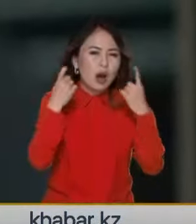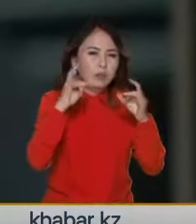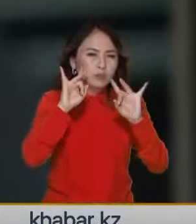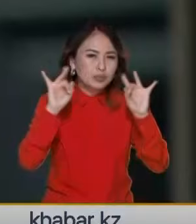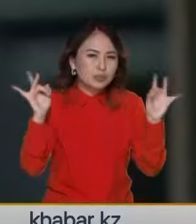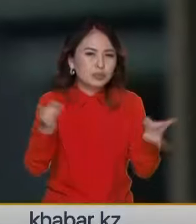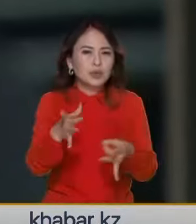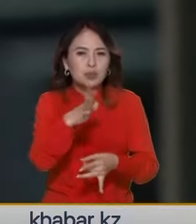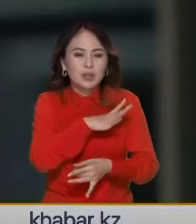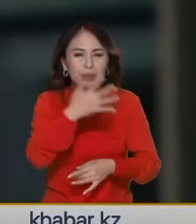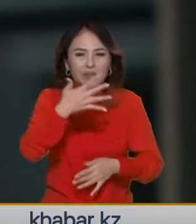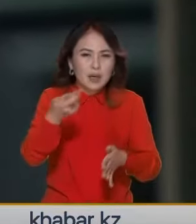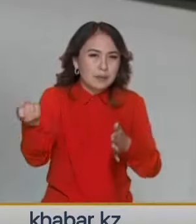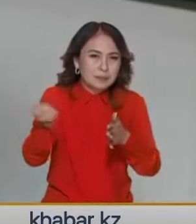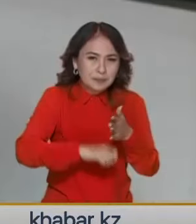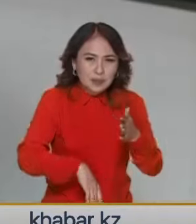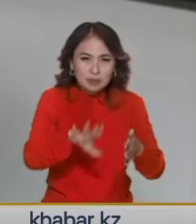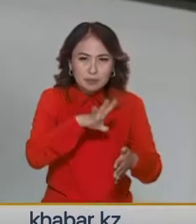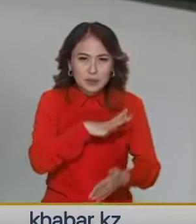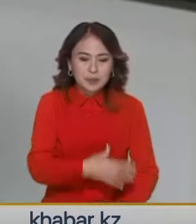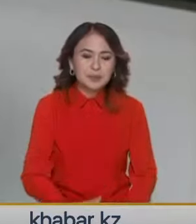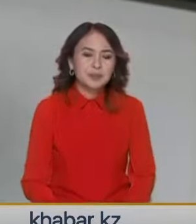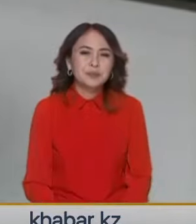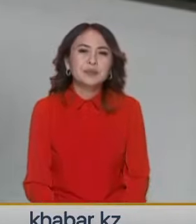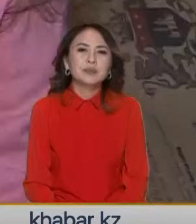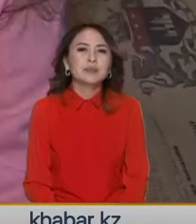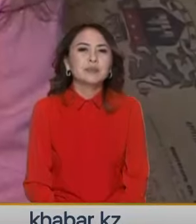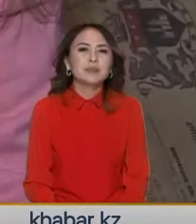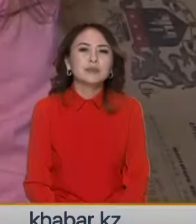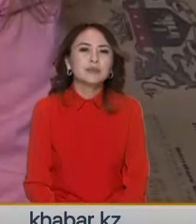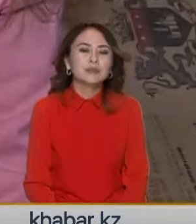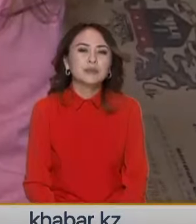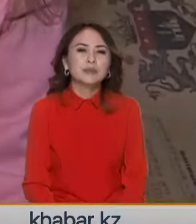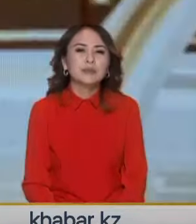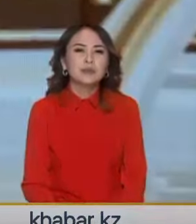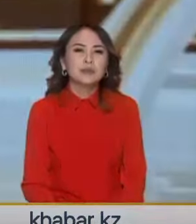тараған, оның 50-і бұғатталыпты. Диана Қадыр, Самат Оспанов, хабар.